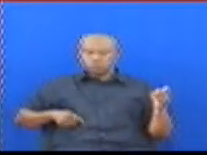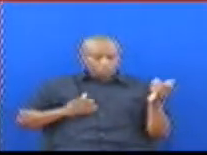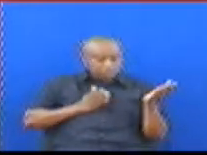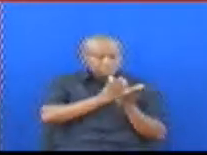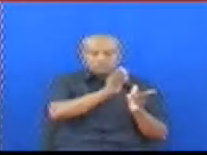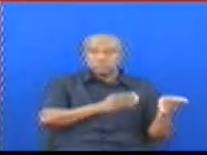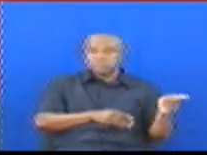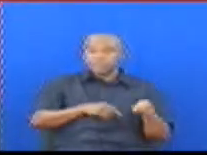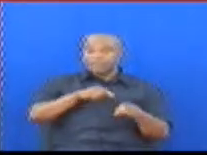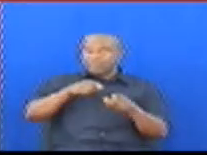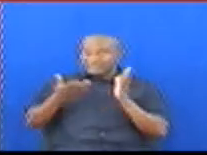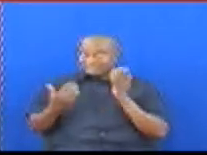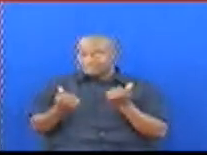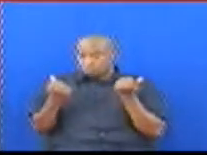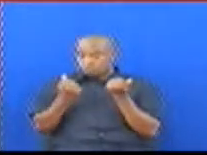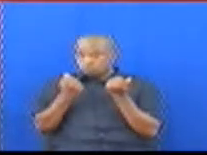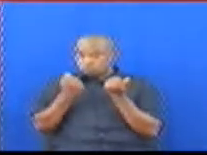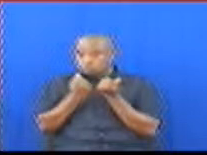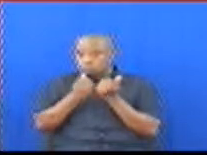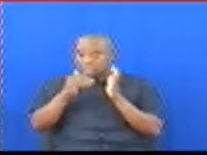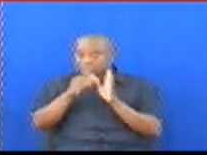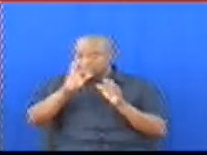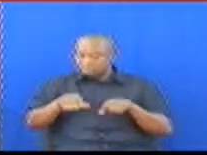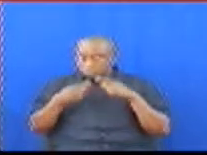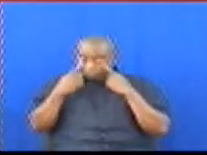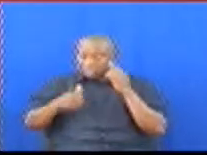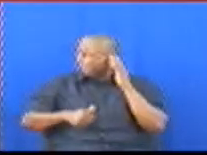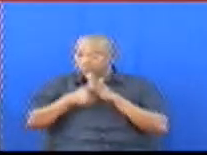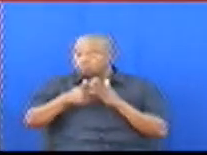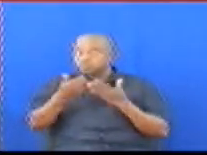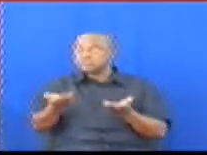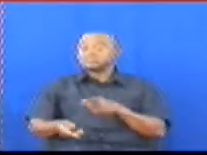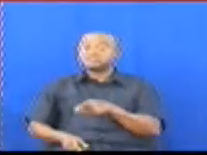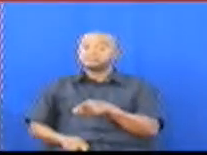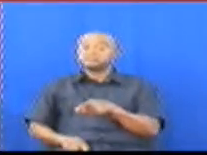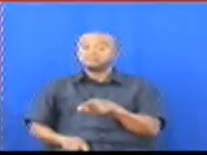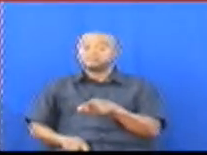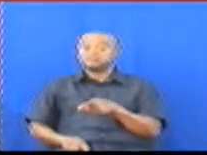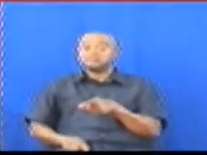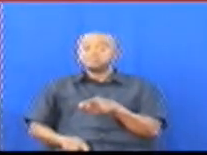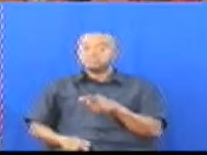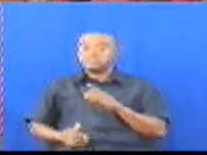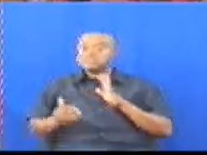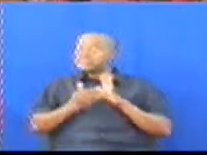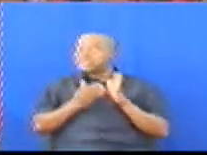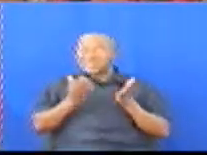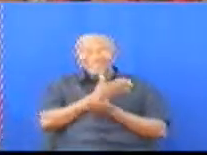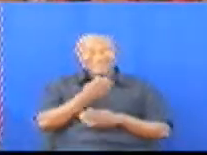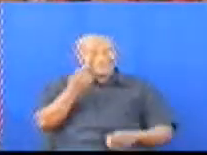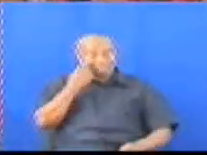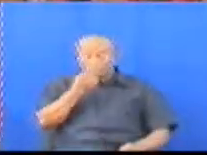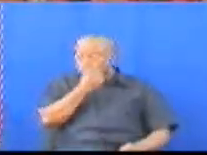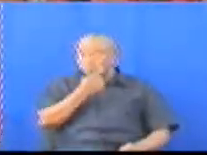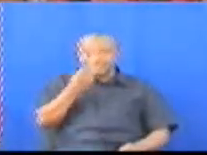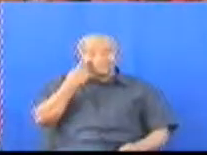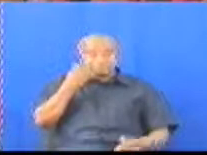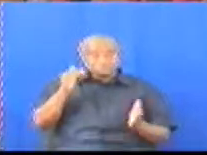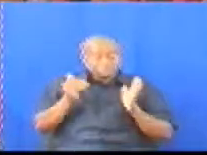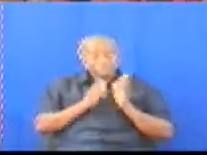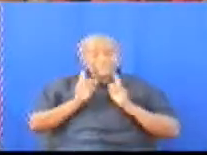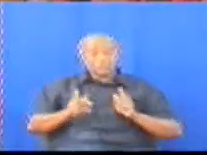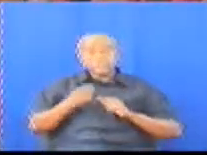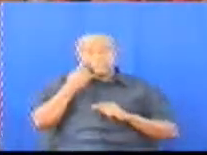Na tunapotunga sheria hizi hatuangalii viongozi waliopo sasa. Sheria hazina macho, zinaangalia muda unaokuja,